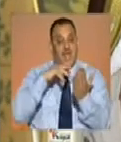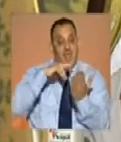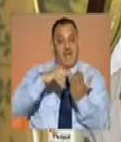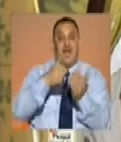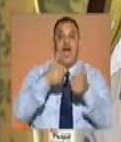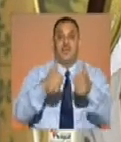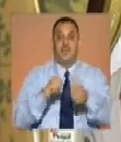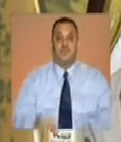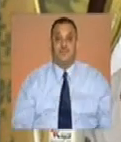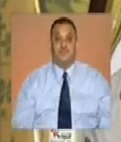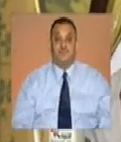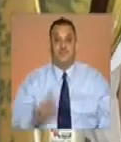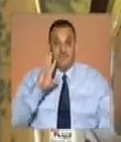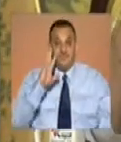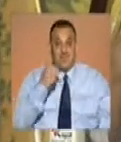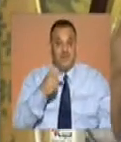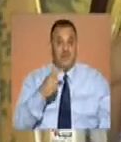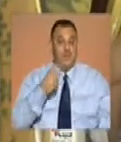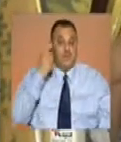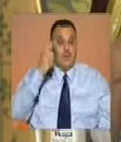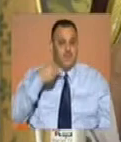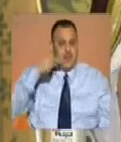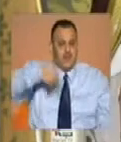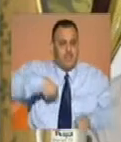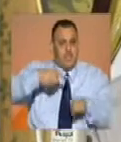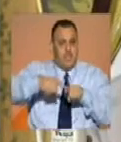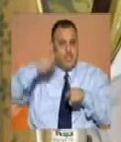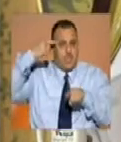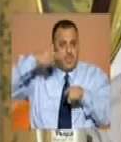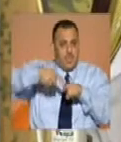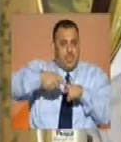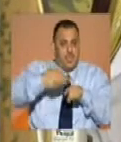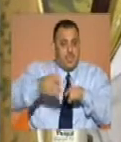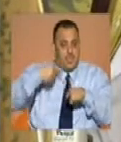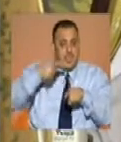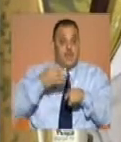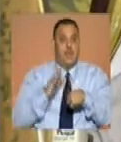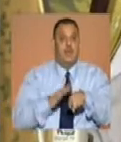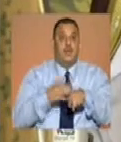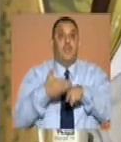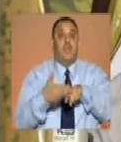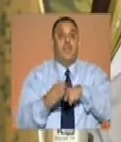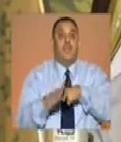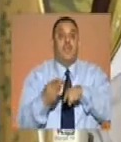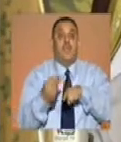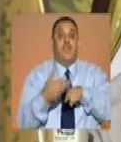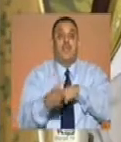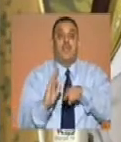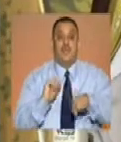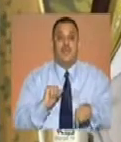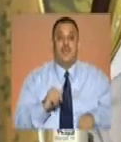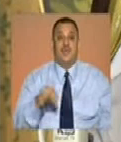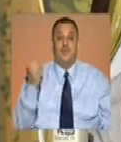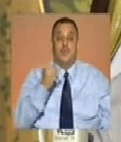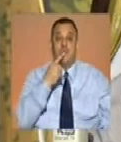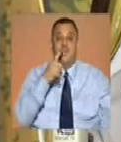فيك، حاول أن تبتعد عن استحلاب هذا البول، لأن أحيانا كثرة التفكير يستحلب الإنسان به هذا البول من